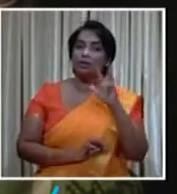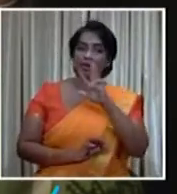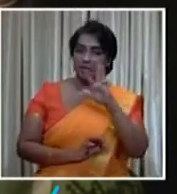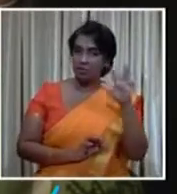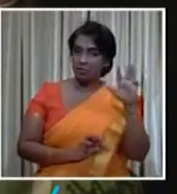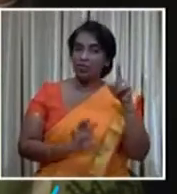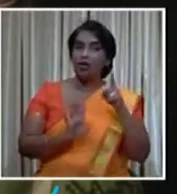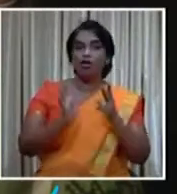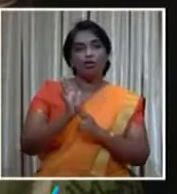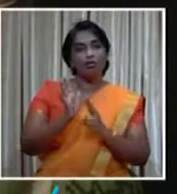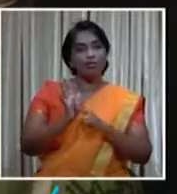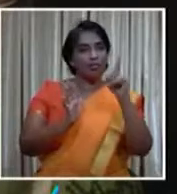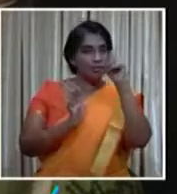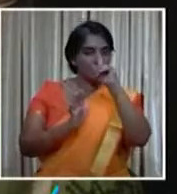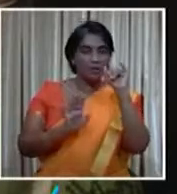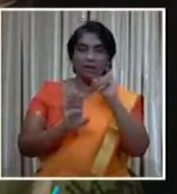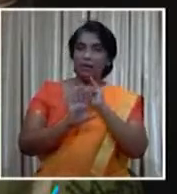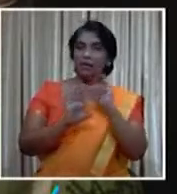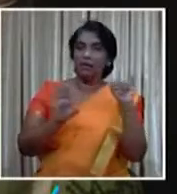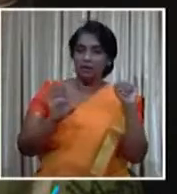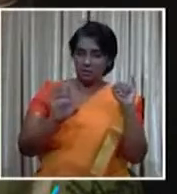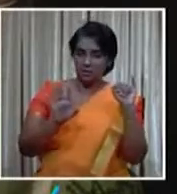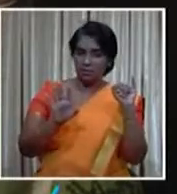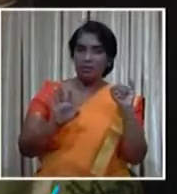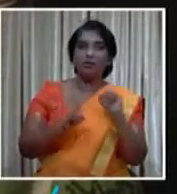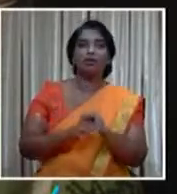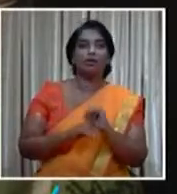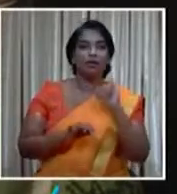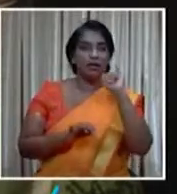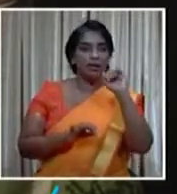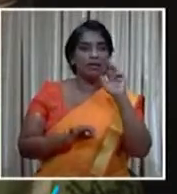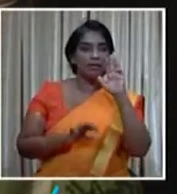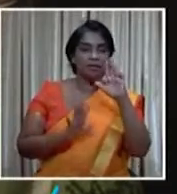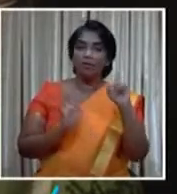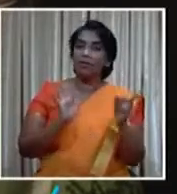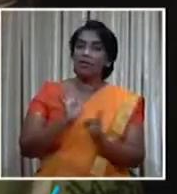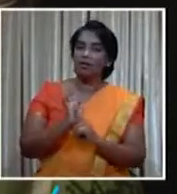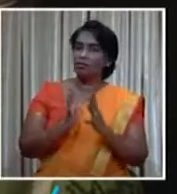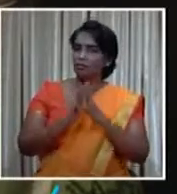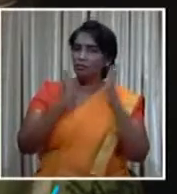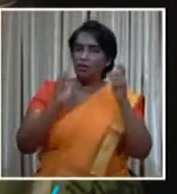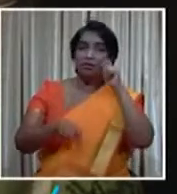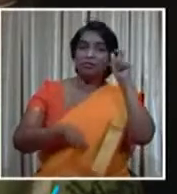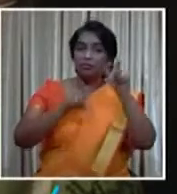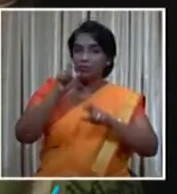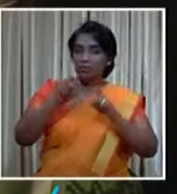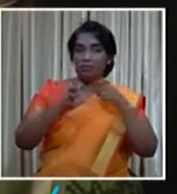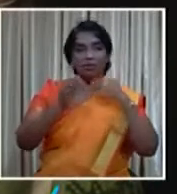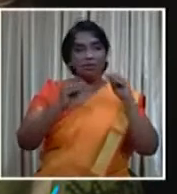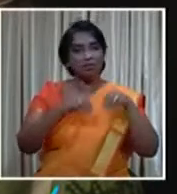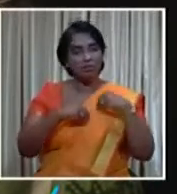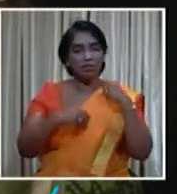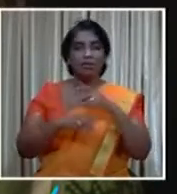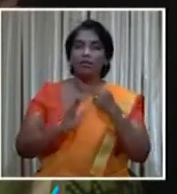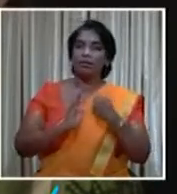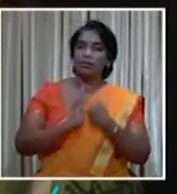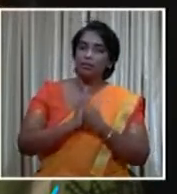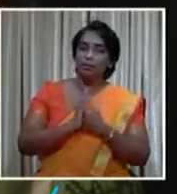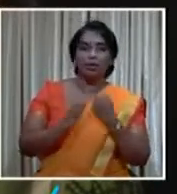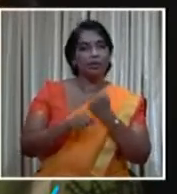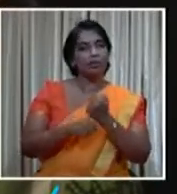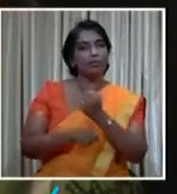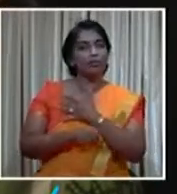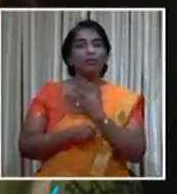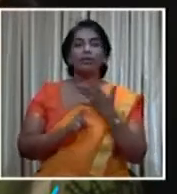2019 නොවැම්බර් මාසේ 16 වෙනිදා 69 ලක්ෂයකට වැඩි ජනතා වරමින් අතිගරු